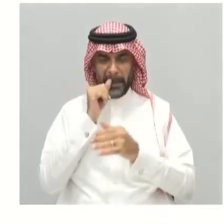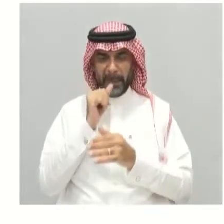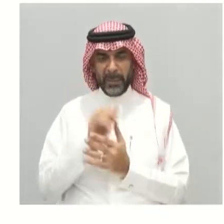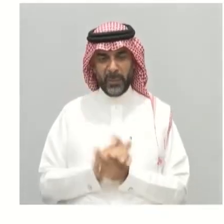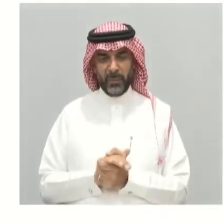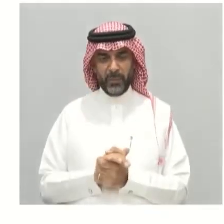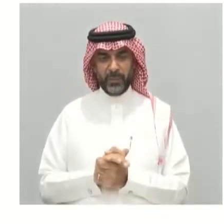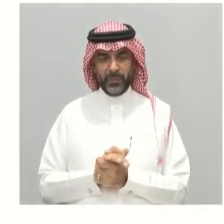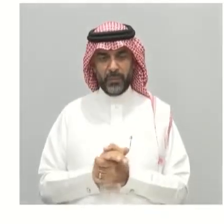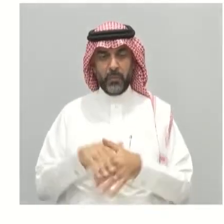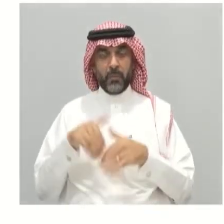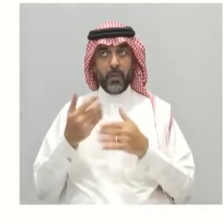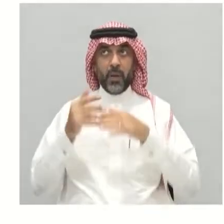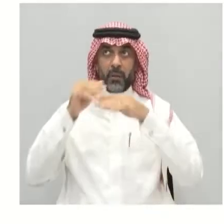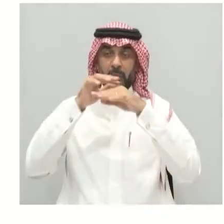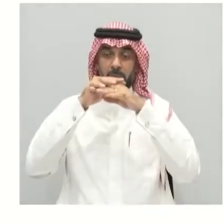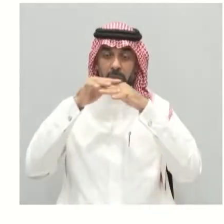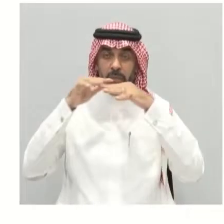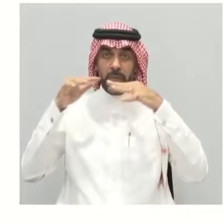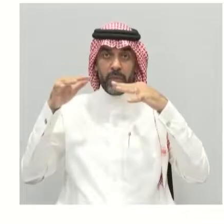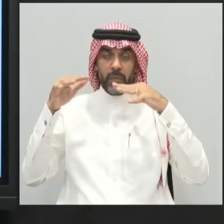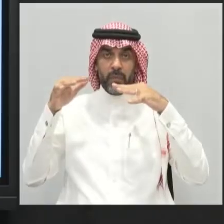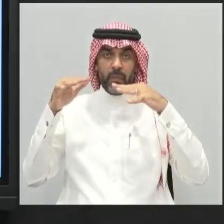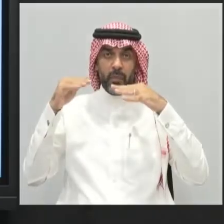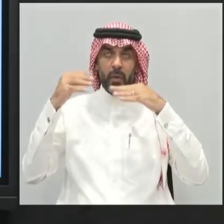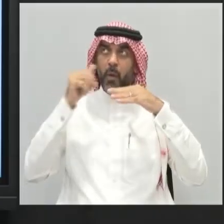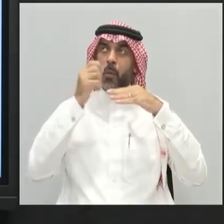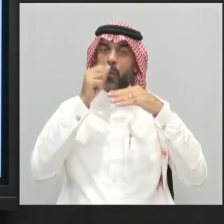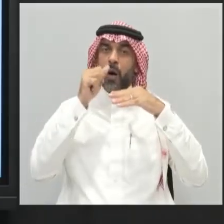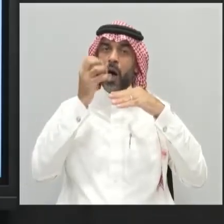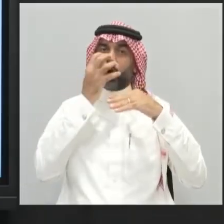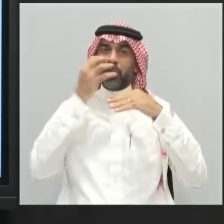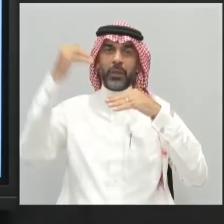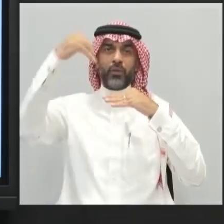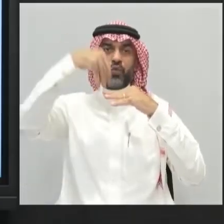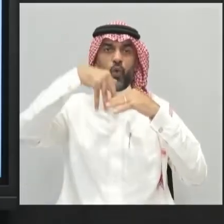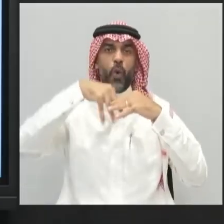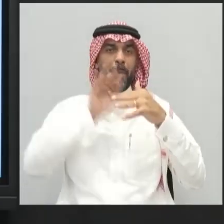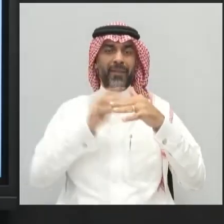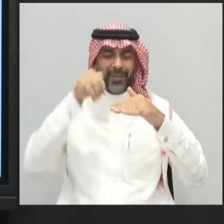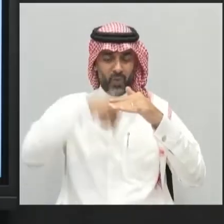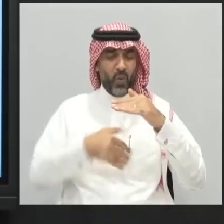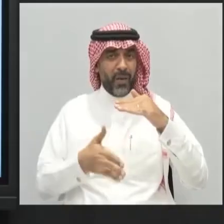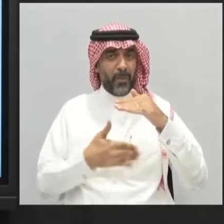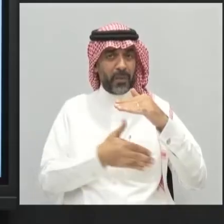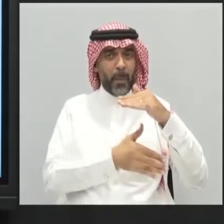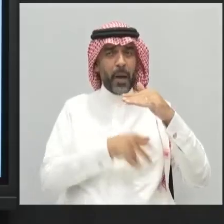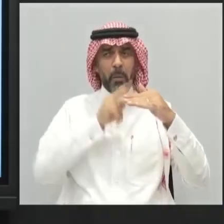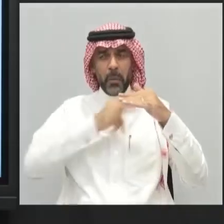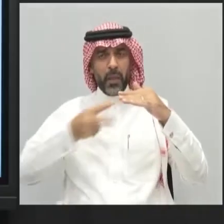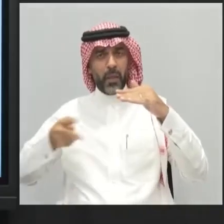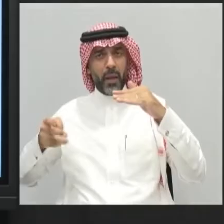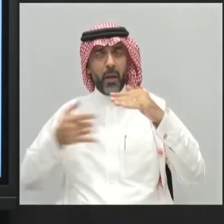اذا ظاهره ازهار الطحالب قد تكون مميته للمخلوقات الحيه التي تعيش في